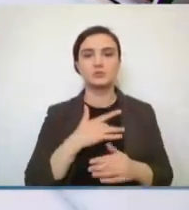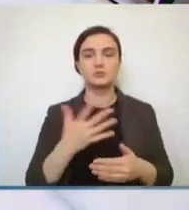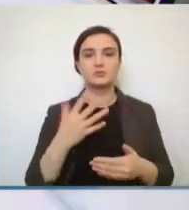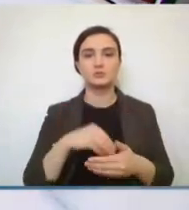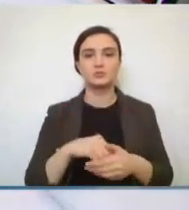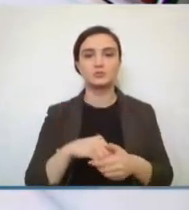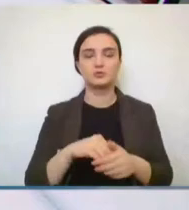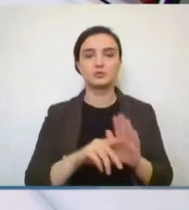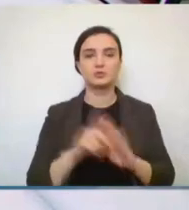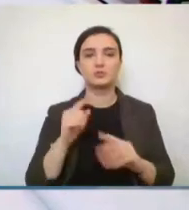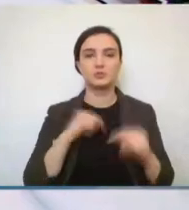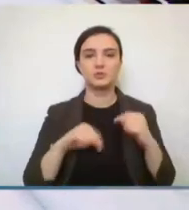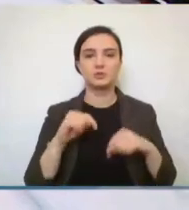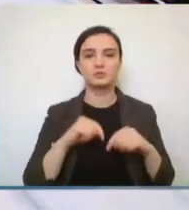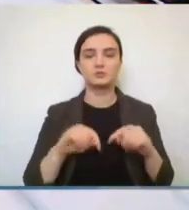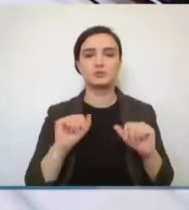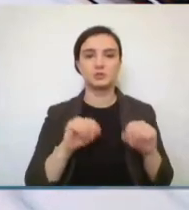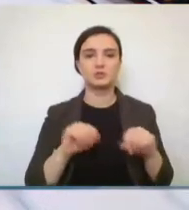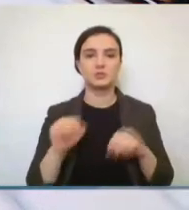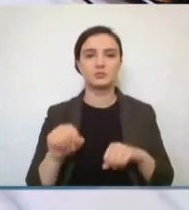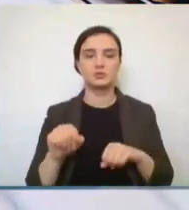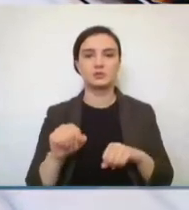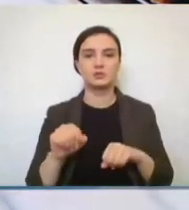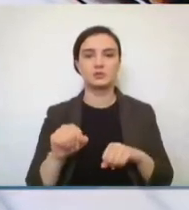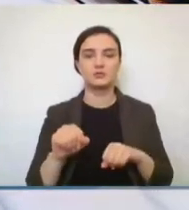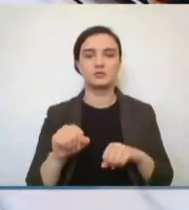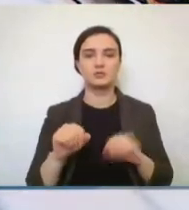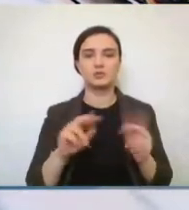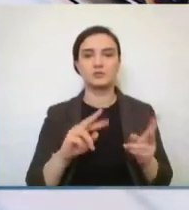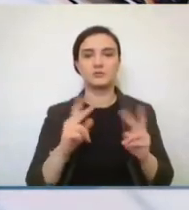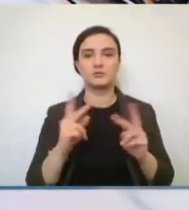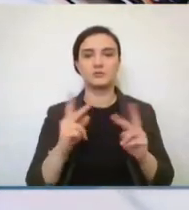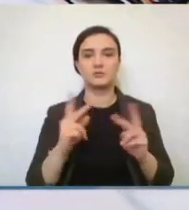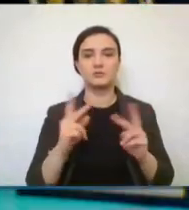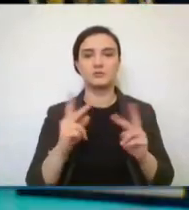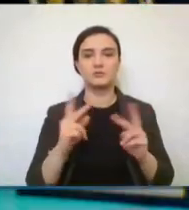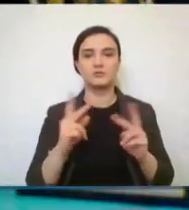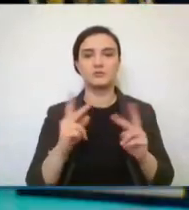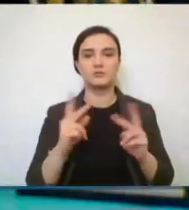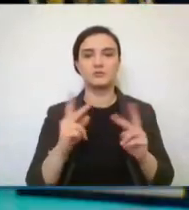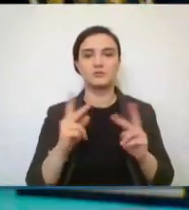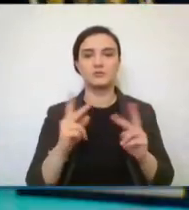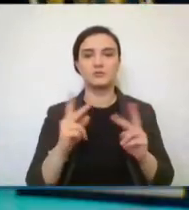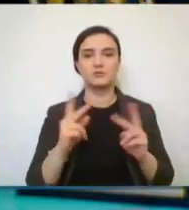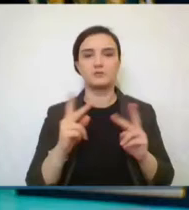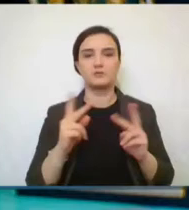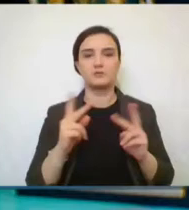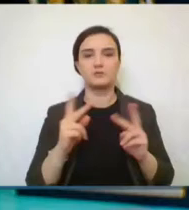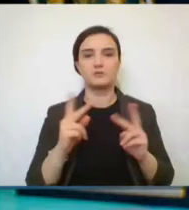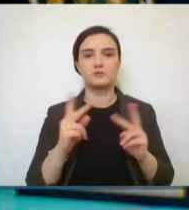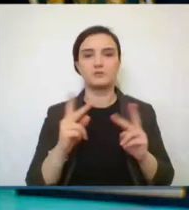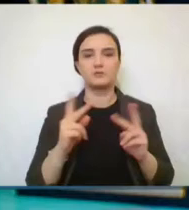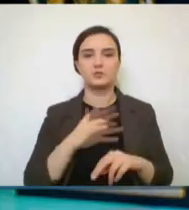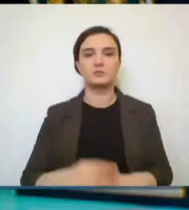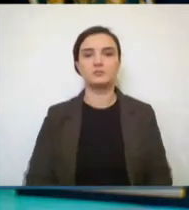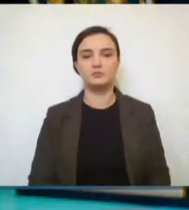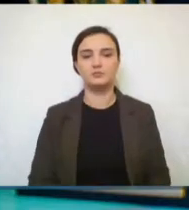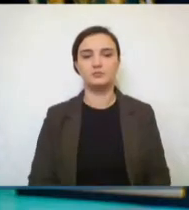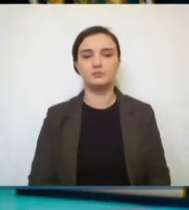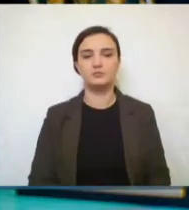ორგანიზმში, შესაძლებელია გადავიდეს გულზეც და მისი სამიზნე გულიც გახდეს. მიოკარდიტი წარმოადგენს